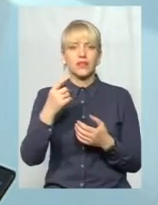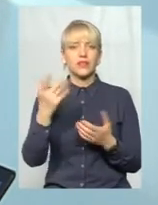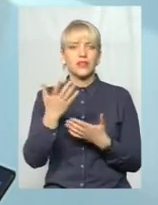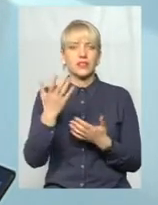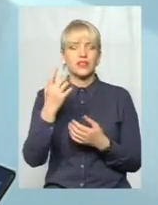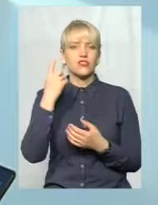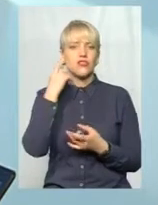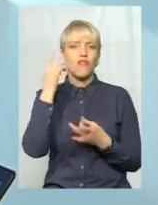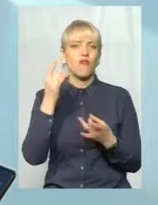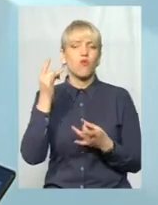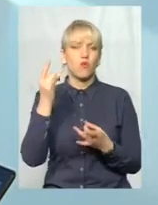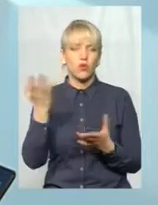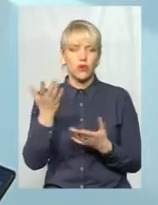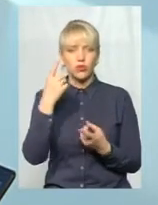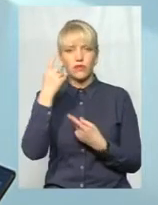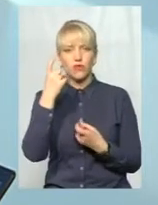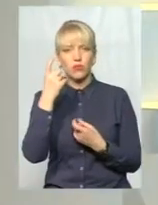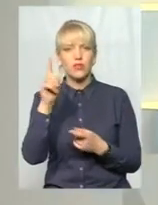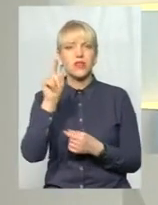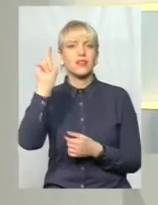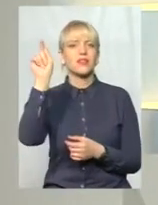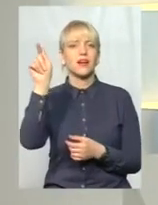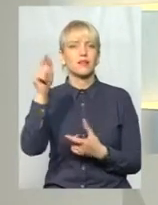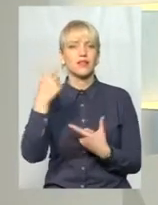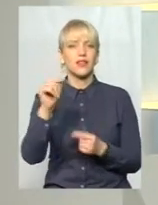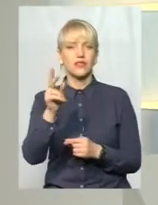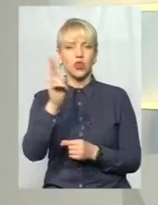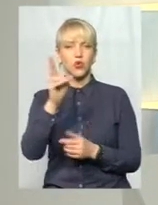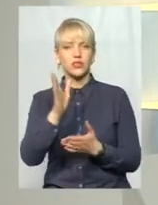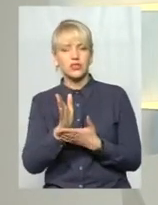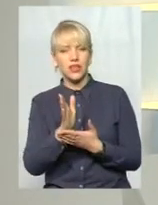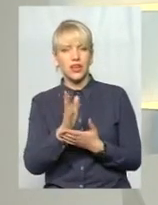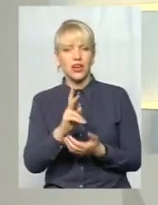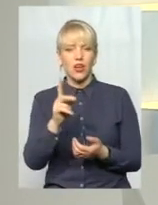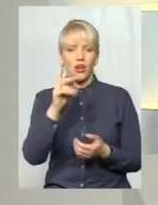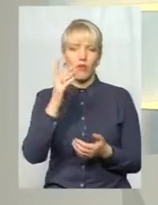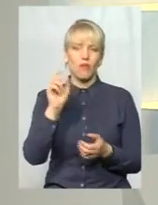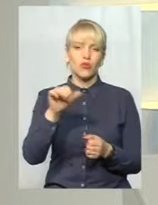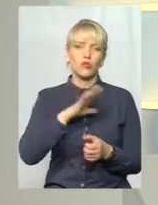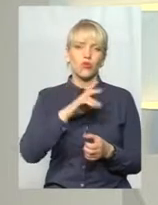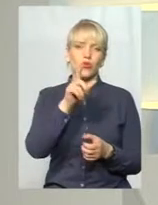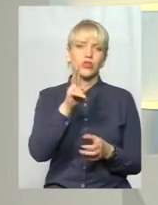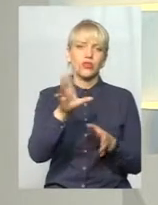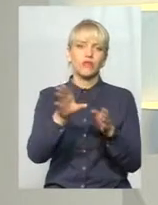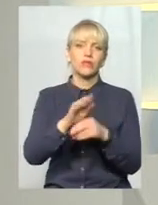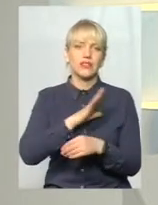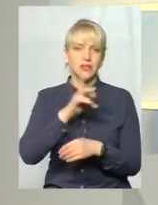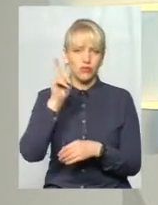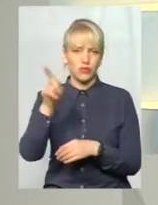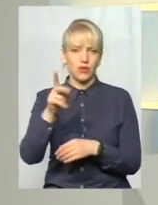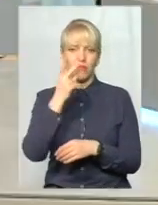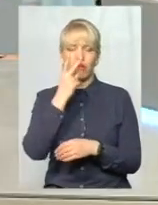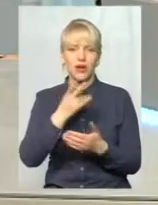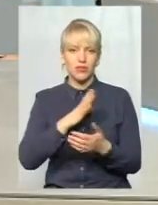якусь, я не знаю, якусь інформацію, що там десь хтось появився, може знайшлася якась людина, що з ним була, десь може бачила, а вона